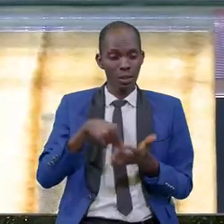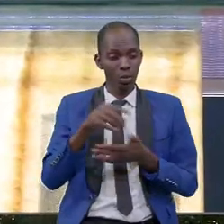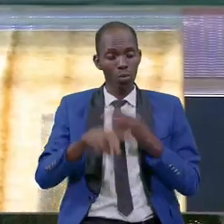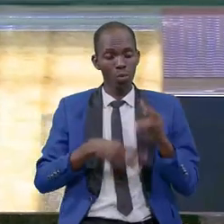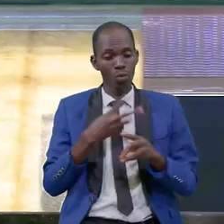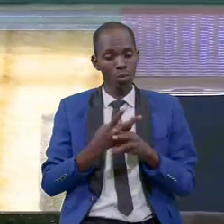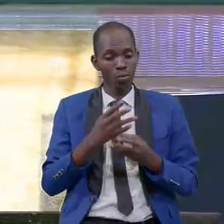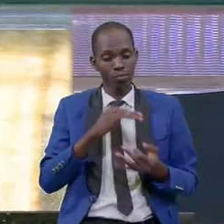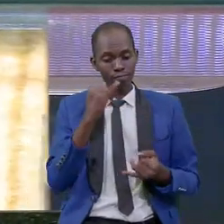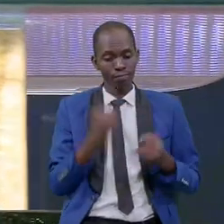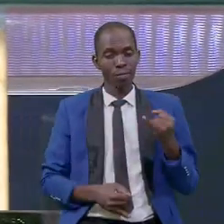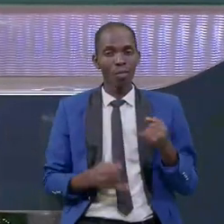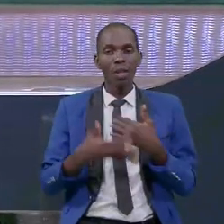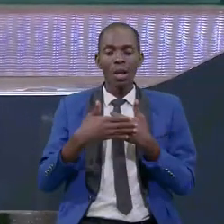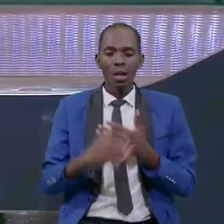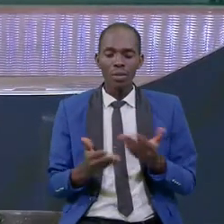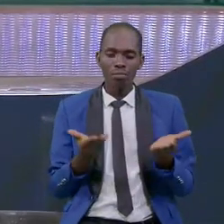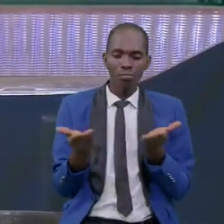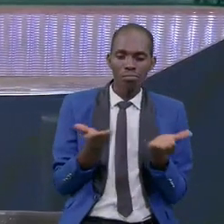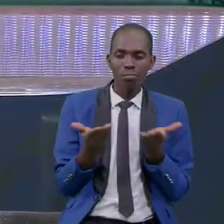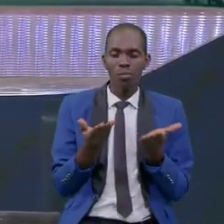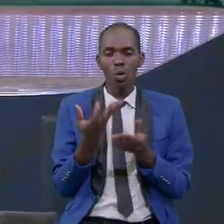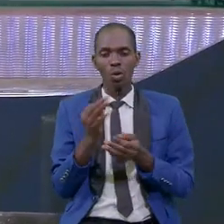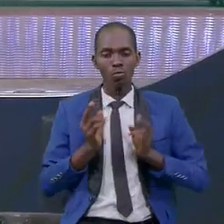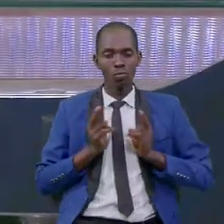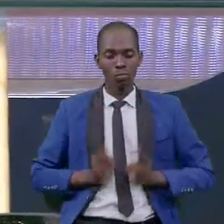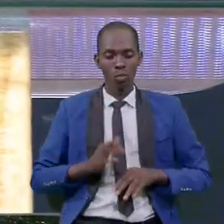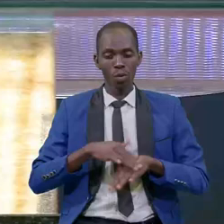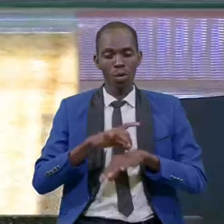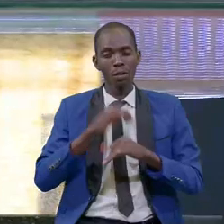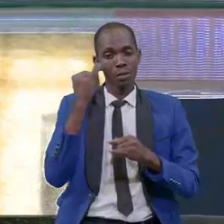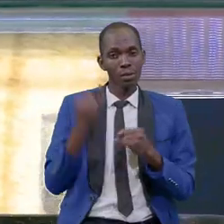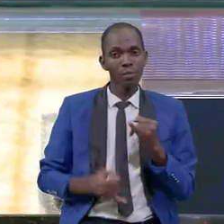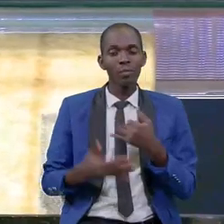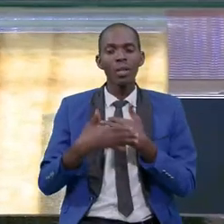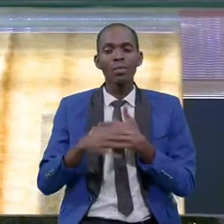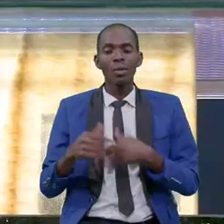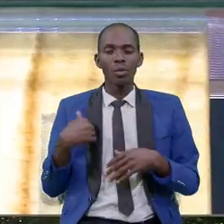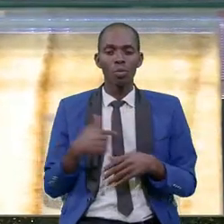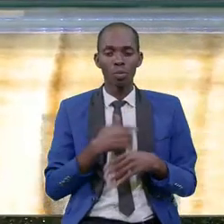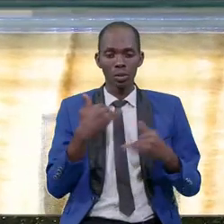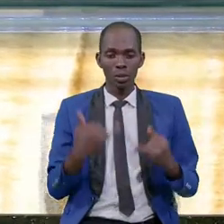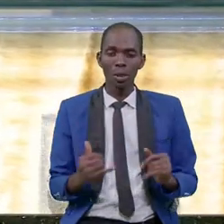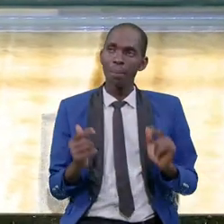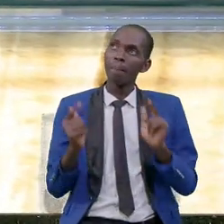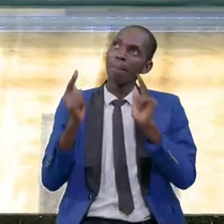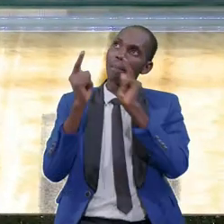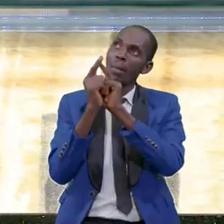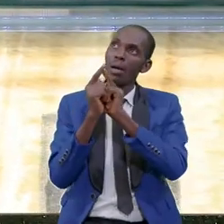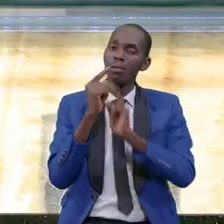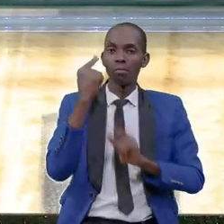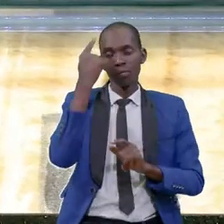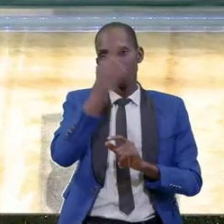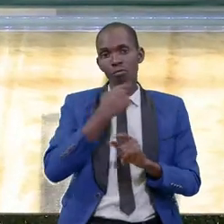monde, après la vie, après le séjour sur terre, après le service de l'homme sur terre, après que nous serons en